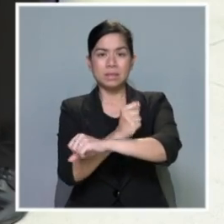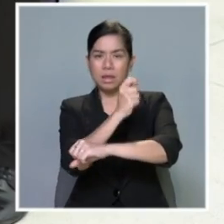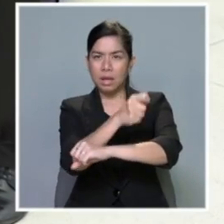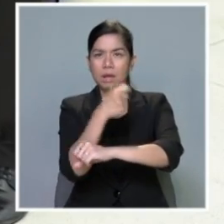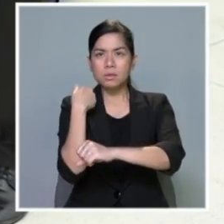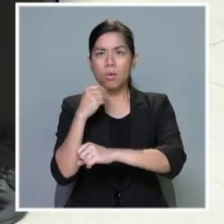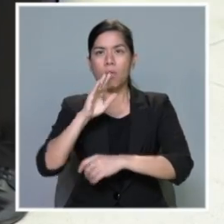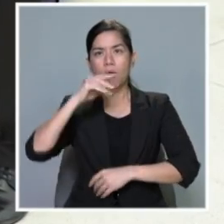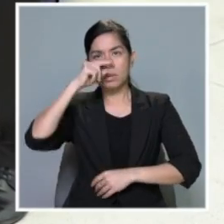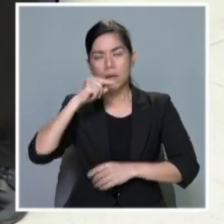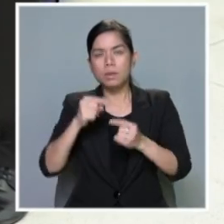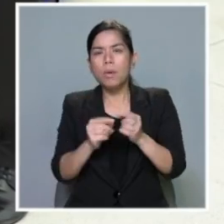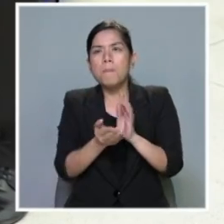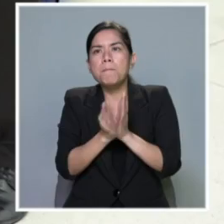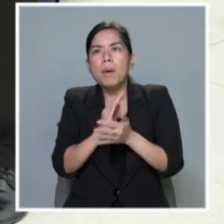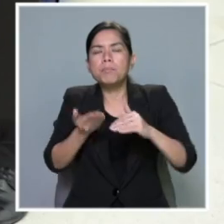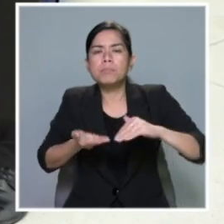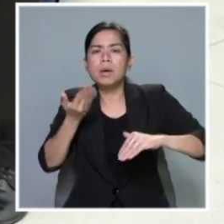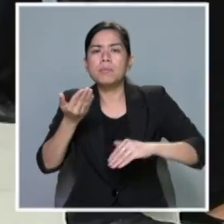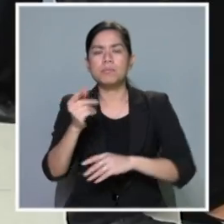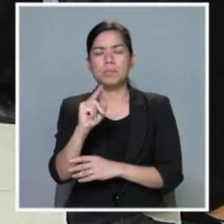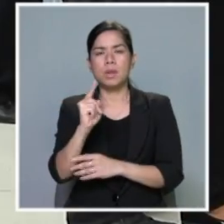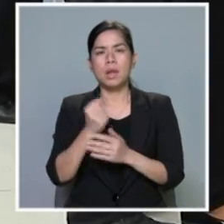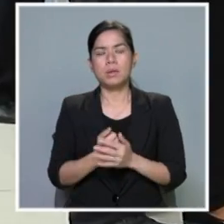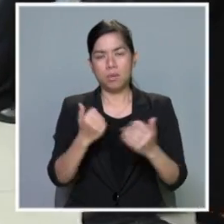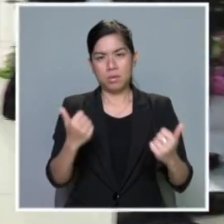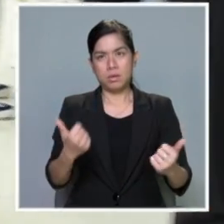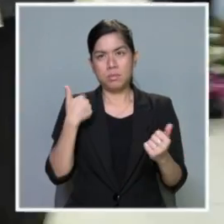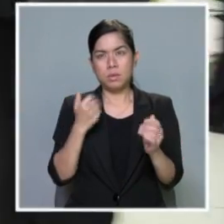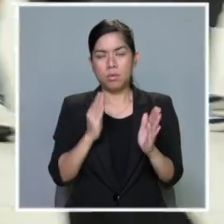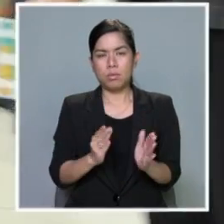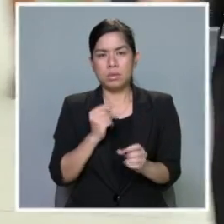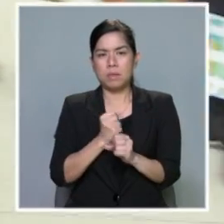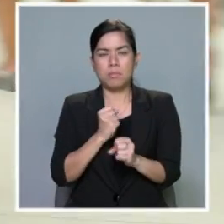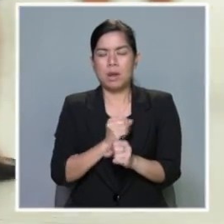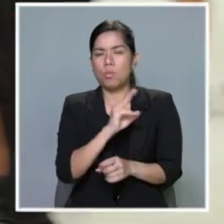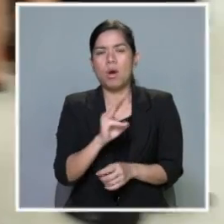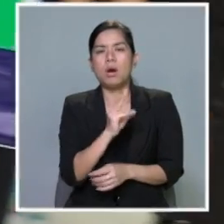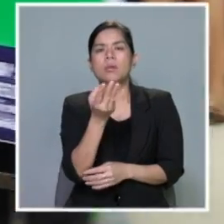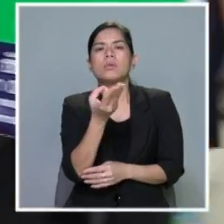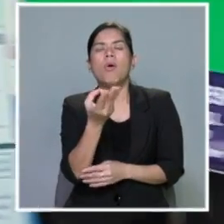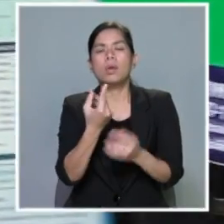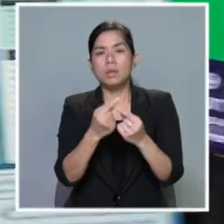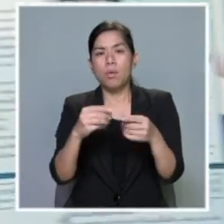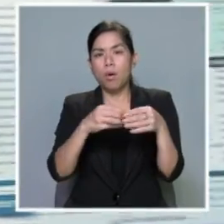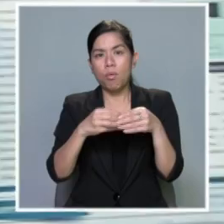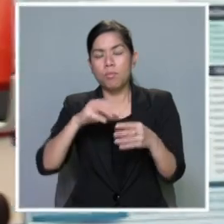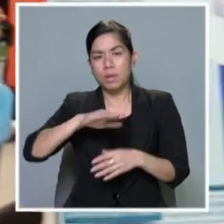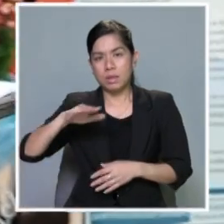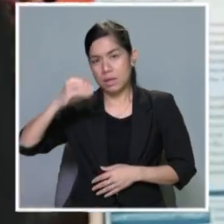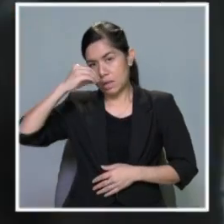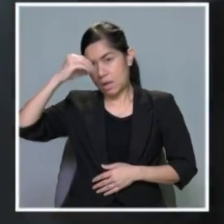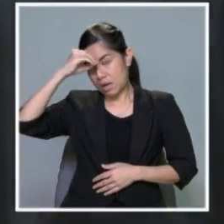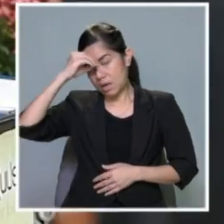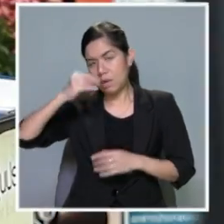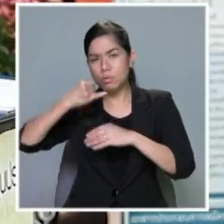ขึ้นจากปีนี้เนื่องจากอัตราการว่างงานยังคงอยู่ที่ระดับต่ำแต่สิ่งที่ต้องติดตามคือนักศึกษาจบใหม่จะเพิ่มขึ้นประ